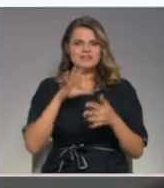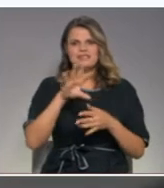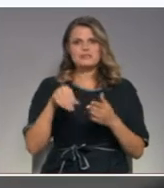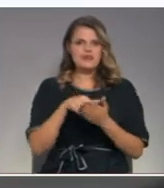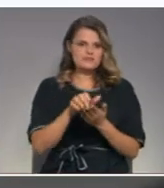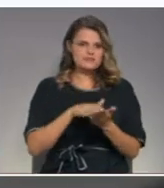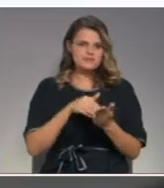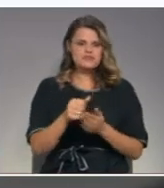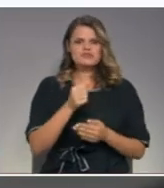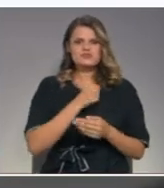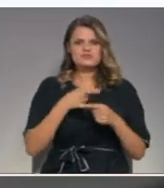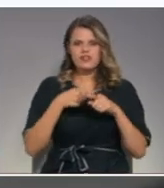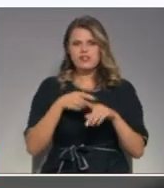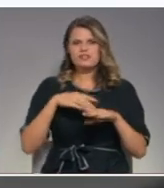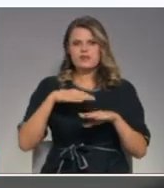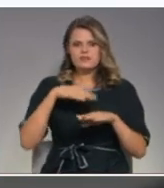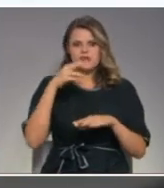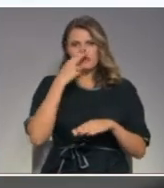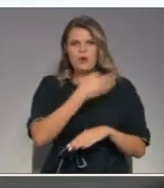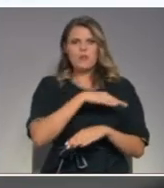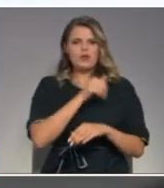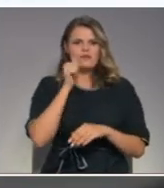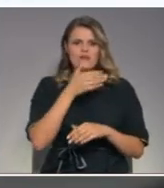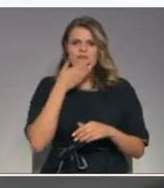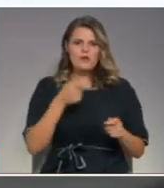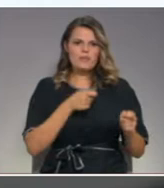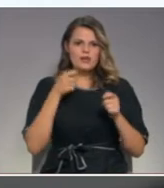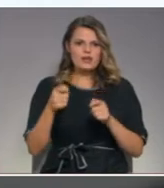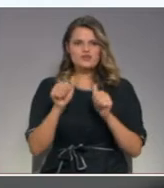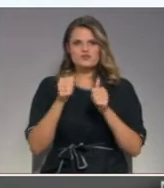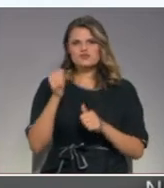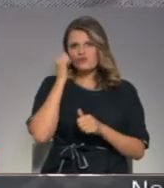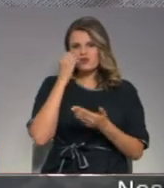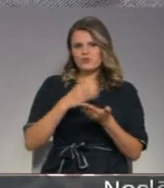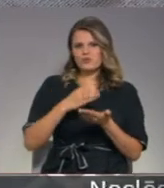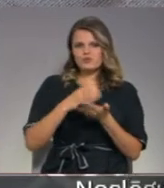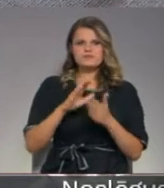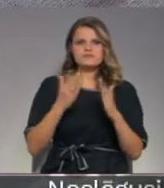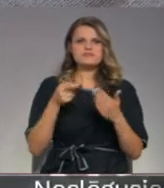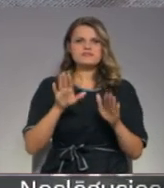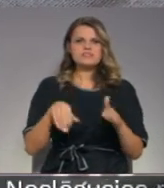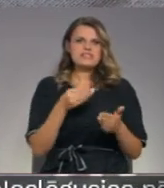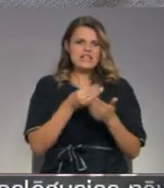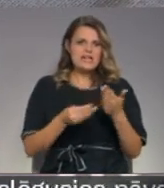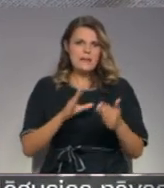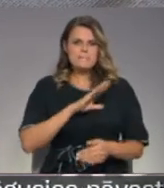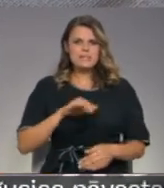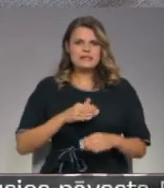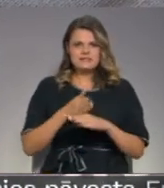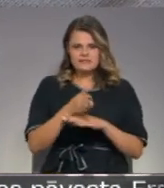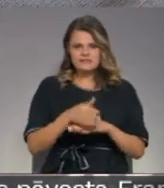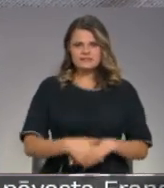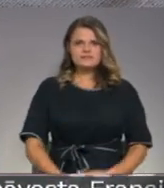krāsām. Diemžēl tehniski iemeslu dēļ no Polijas vēl nav piegādātas suvenīru krūzes, taču tās varēs iegādāties pēc